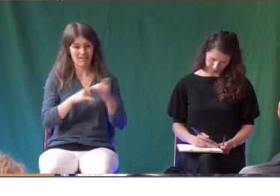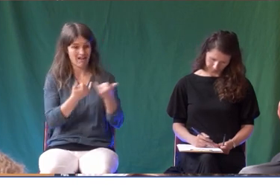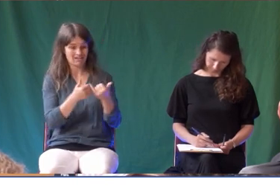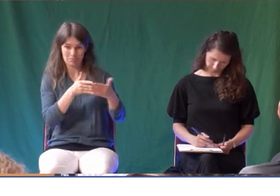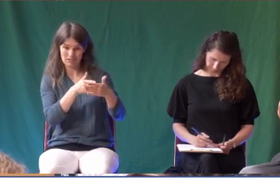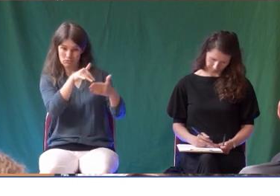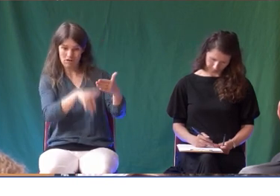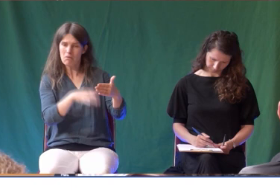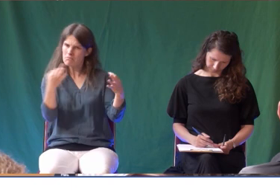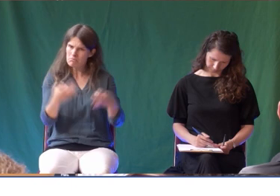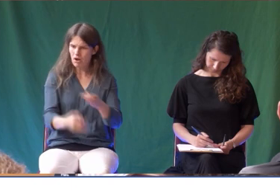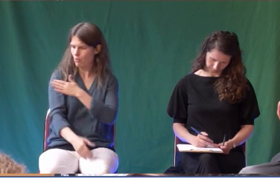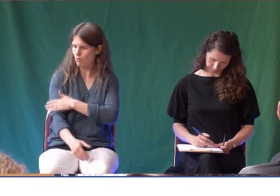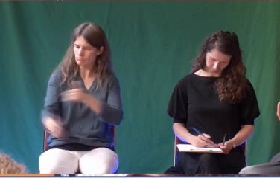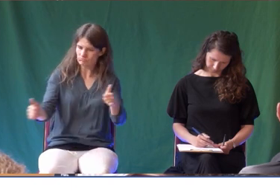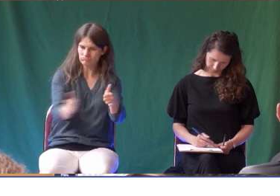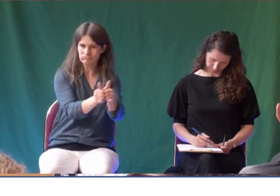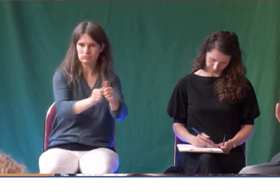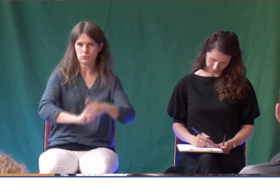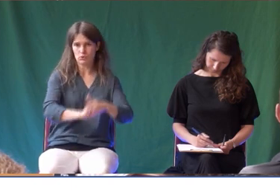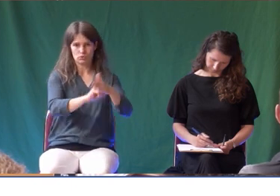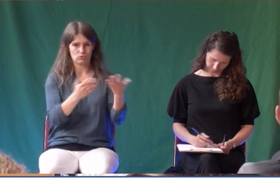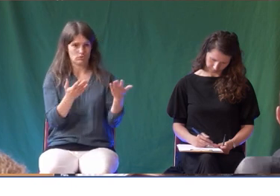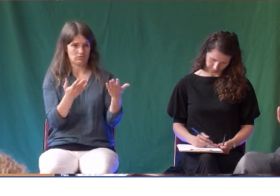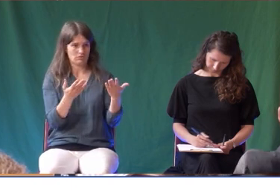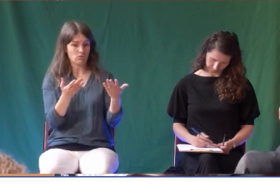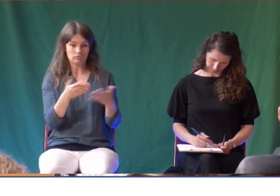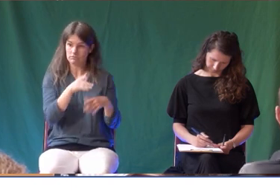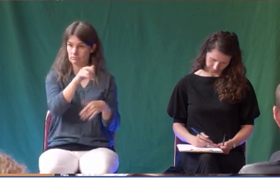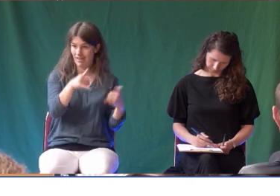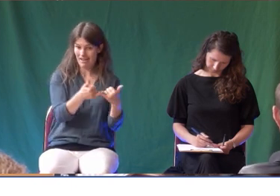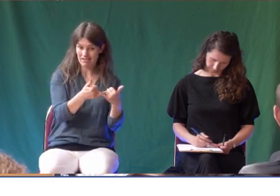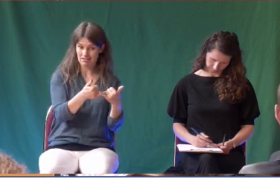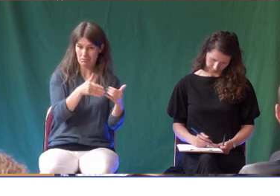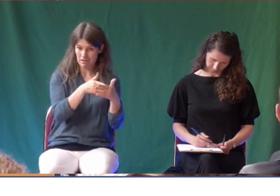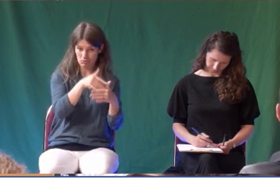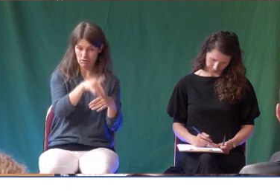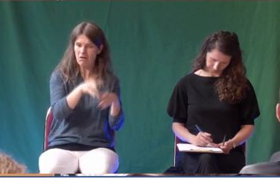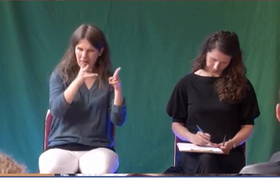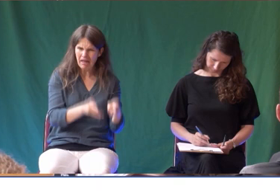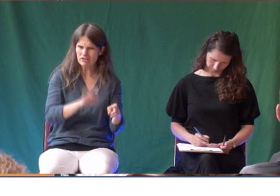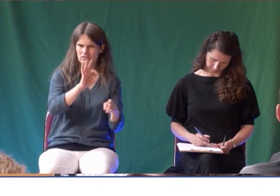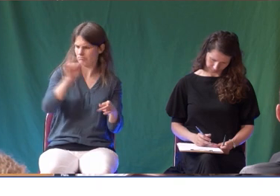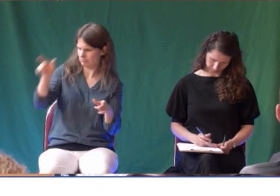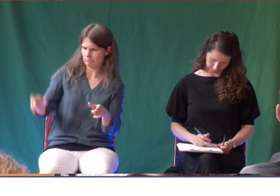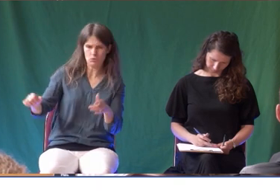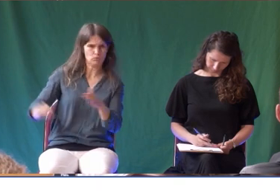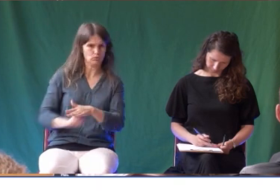diese Unterstützung und darauf haben Eltern mit Behinderungen ein recht